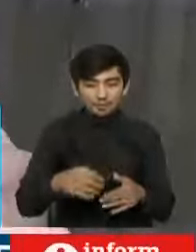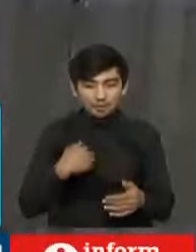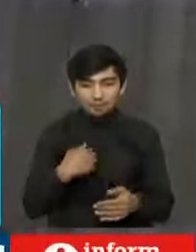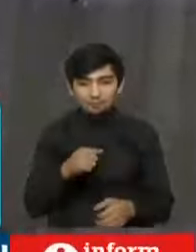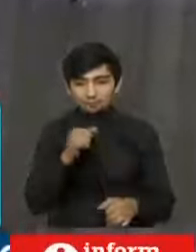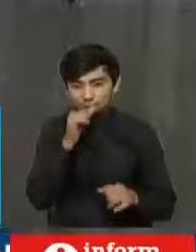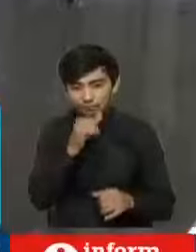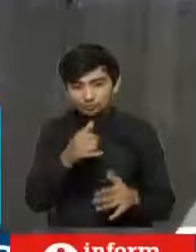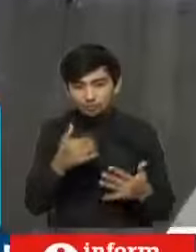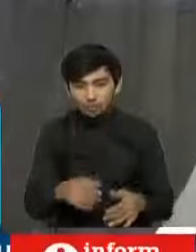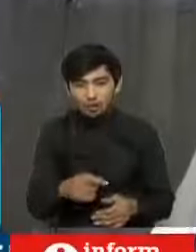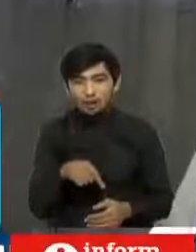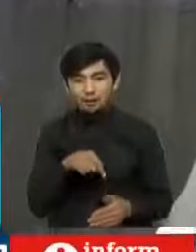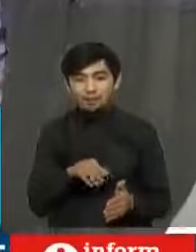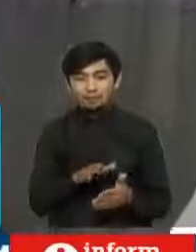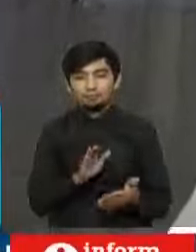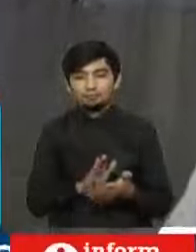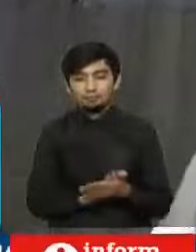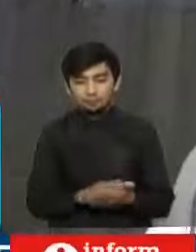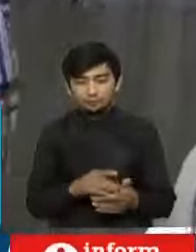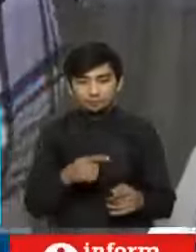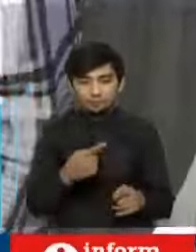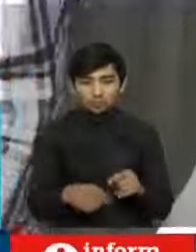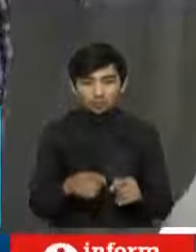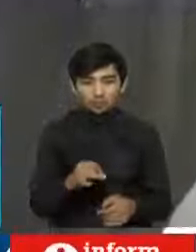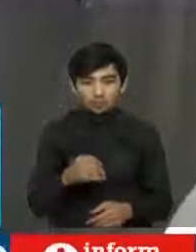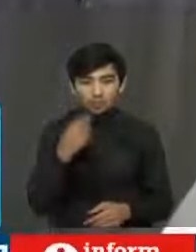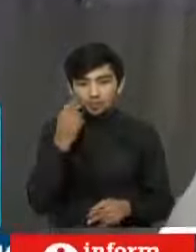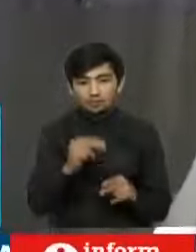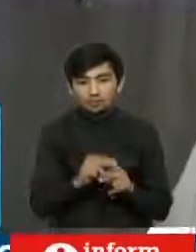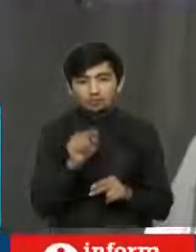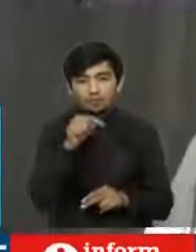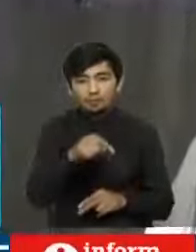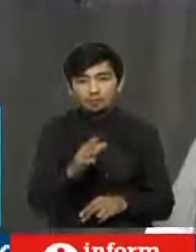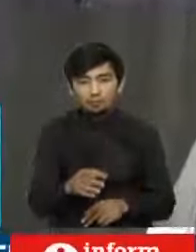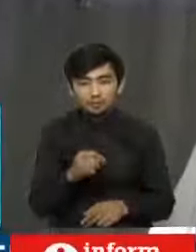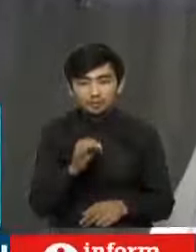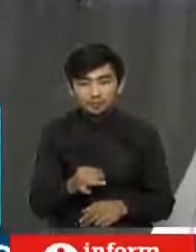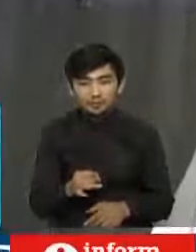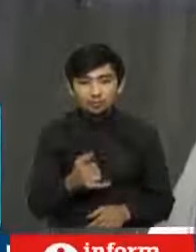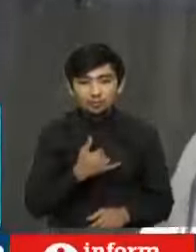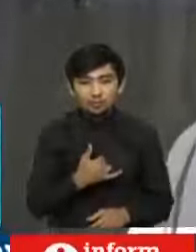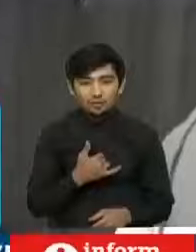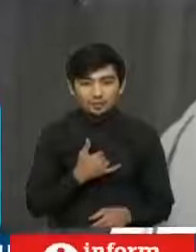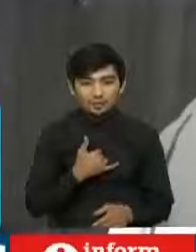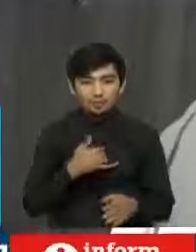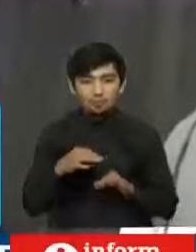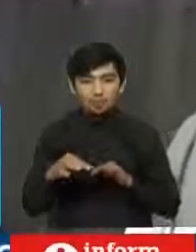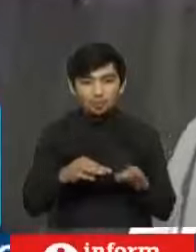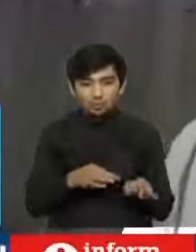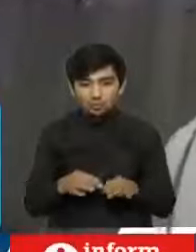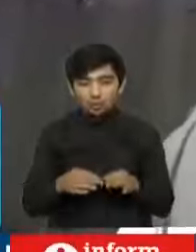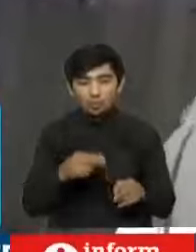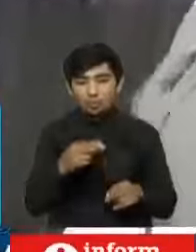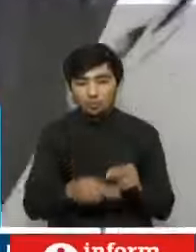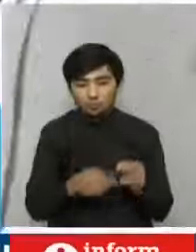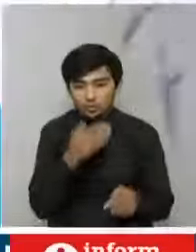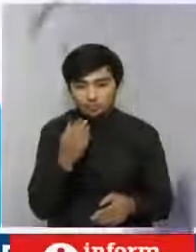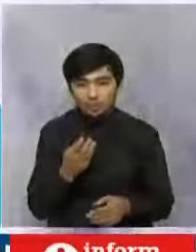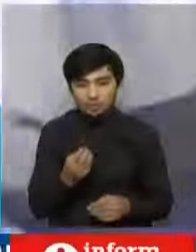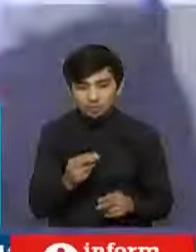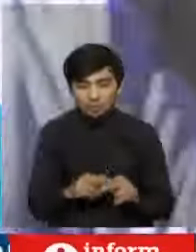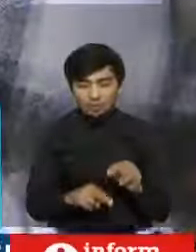никакой угрозы нет. А с той стороны когда было заделано? После того, как я Вайкомек отправила видео? У нас же проект еще не законченный, мы еще строимся. А